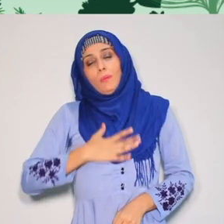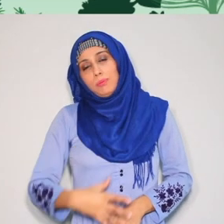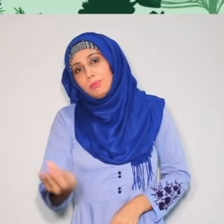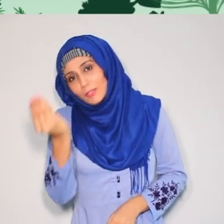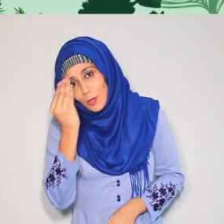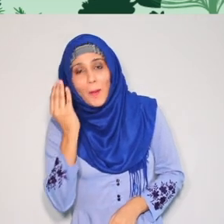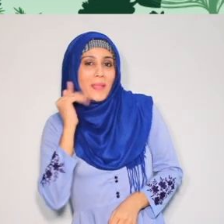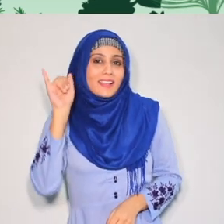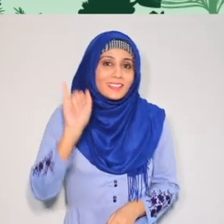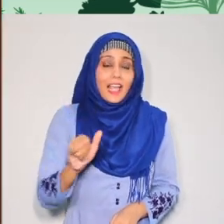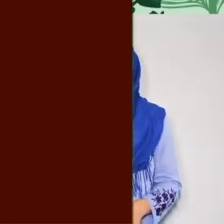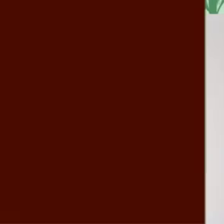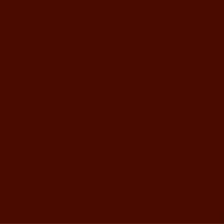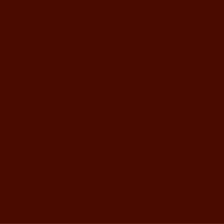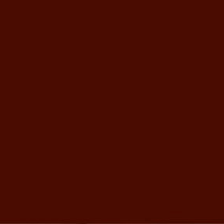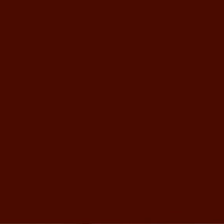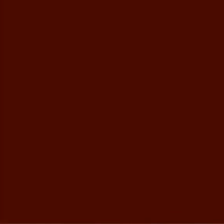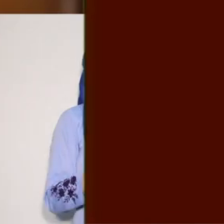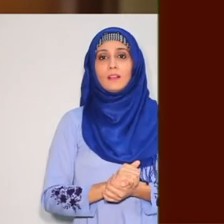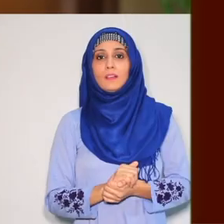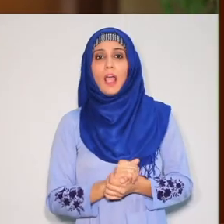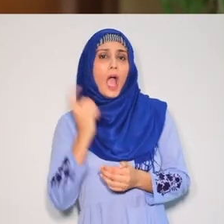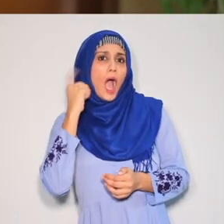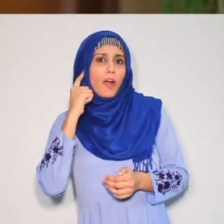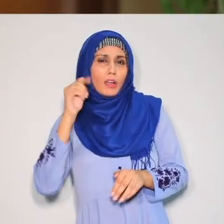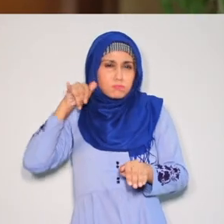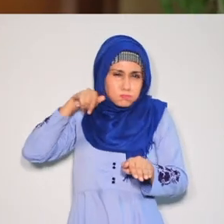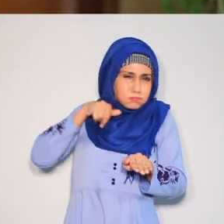शुक्रिया बूम बूम, टुक टुक ने कहा। जूम,